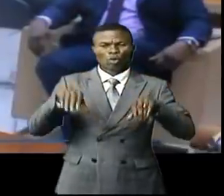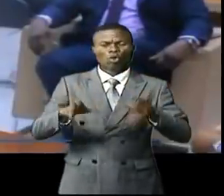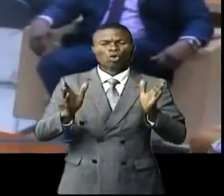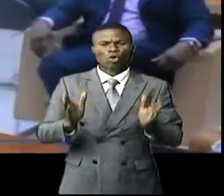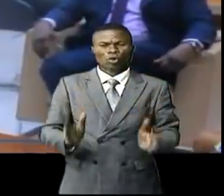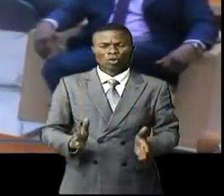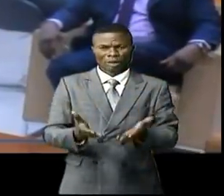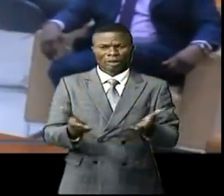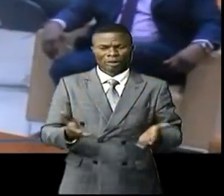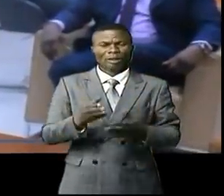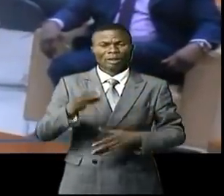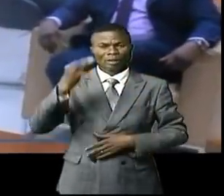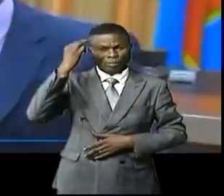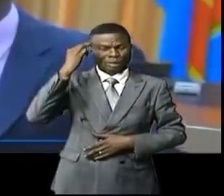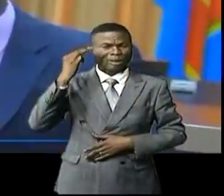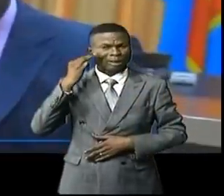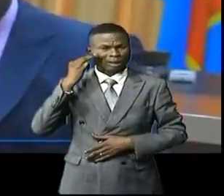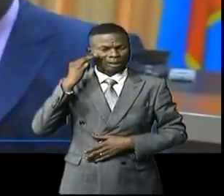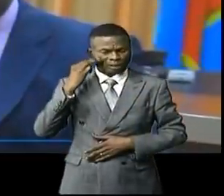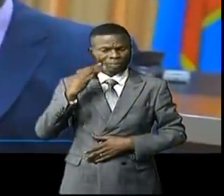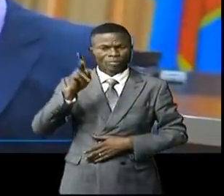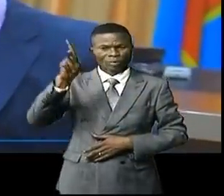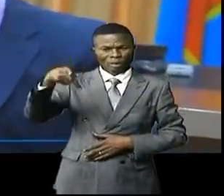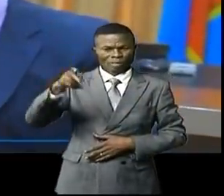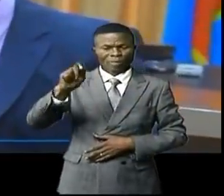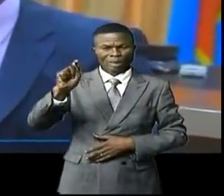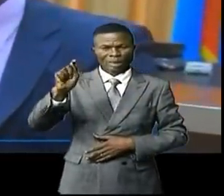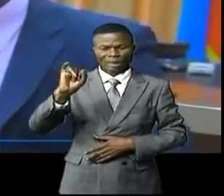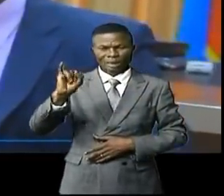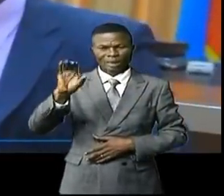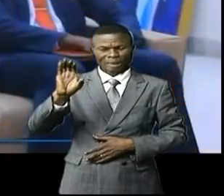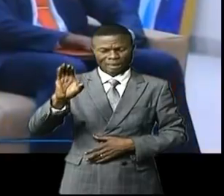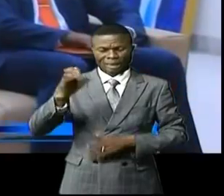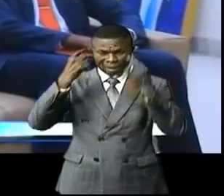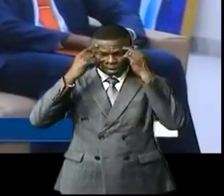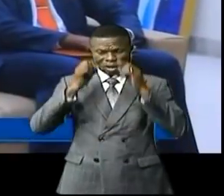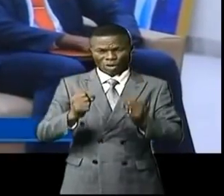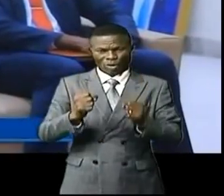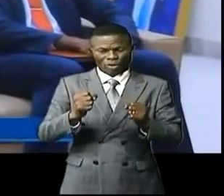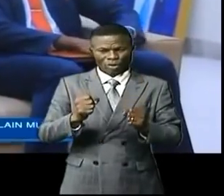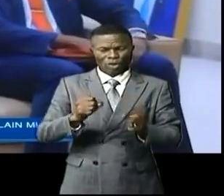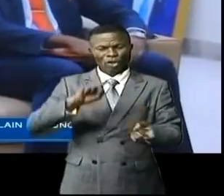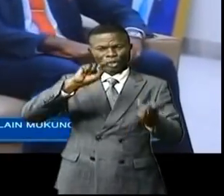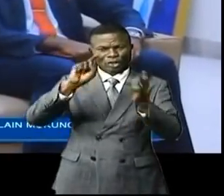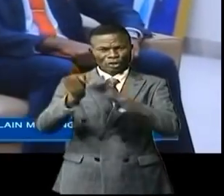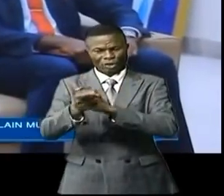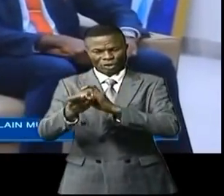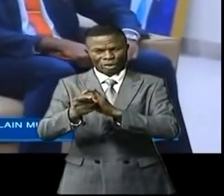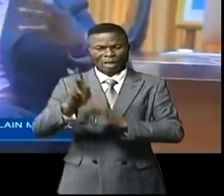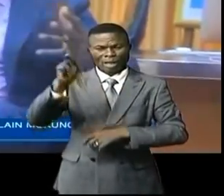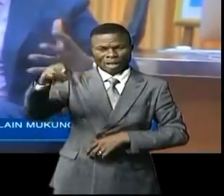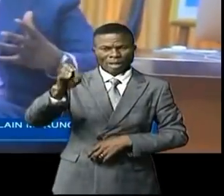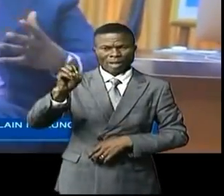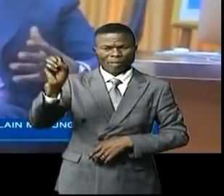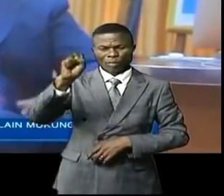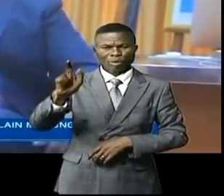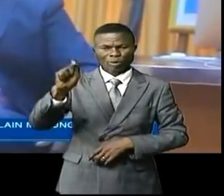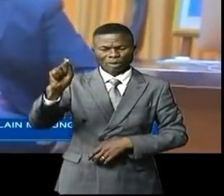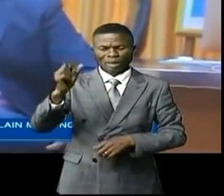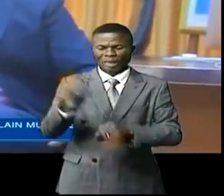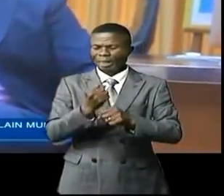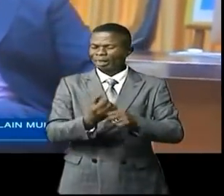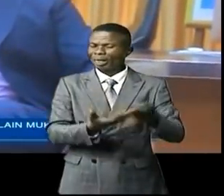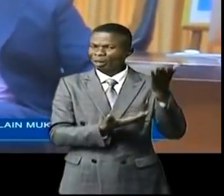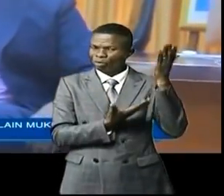Augustin Kibasa Maliba, ministre des Petén-Tik, pour sa part, est déterminé pour la modernisation de la poste et son rôle